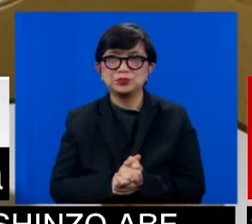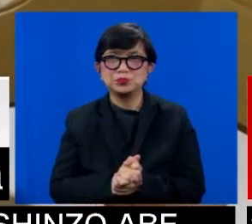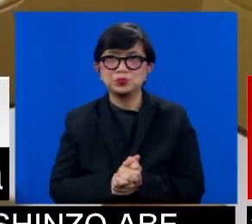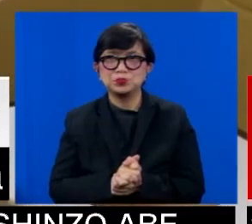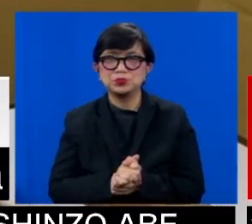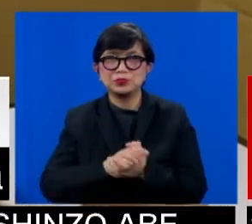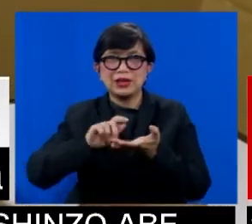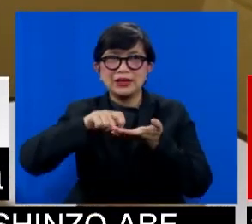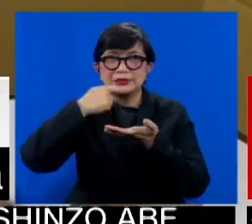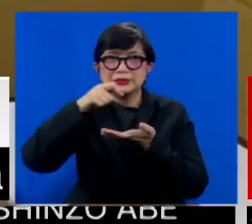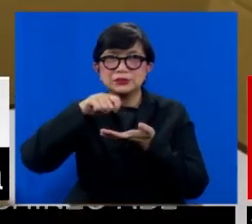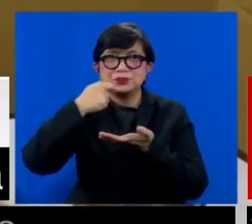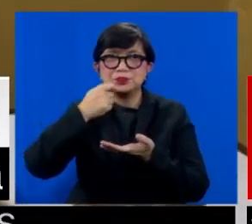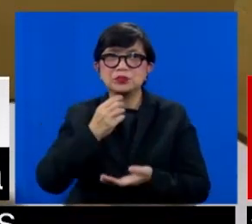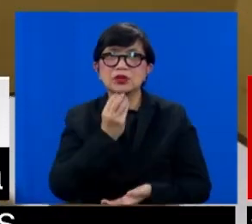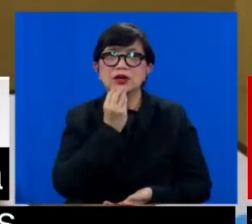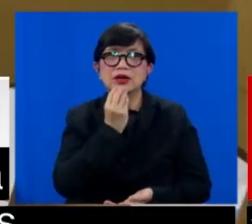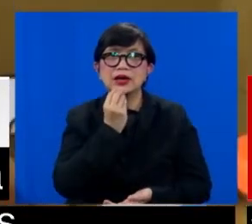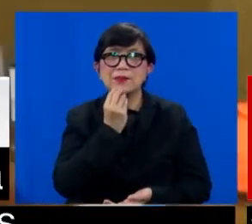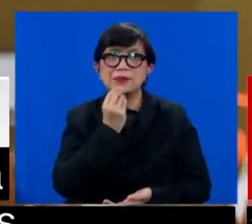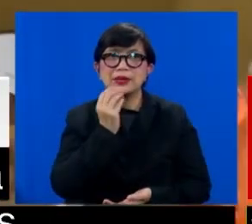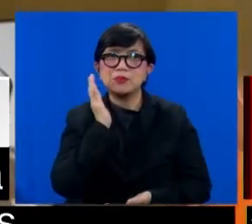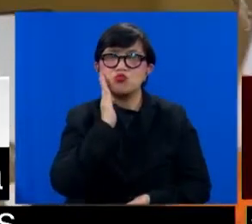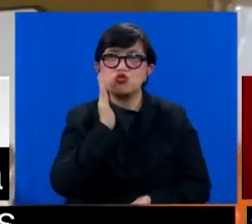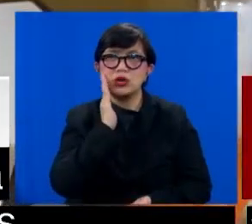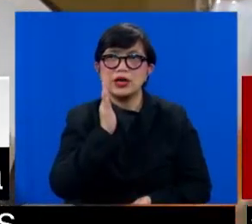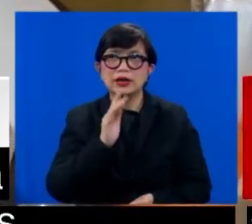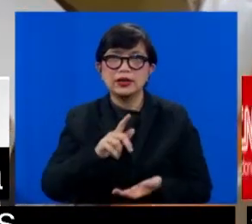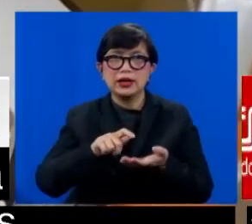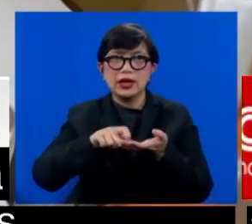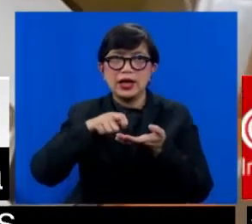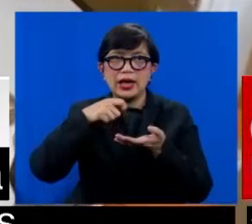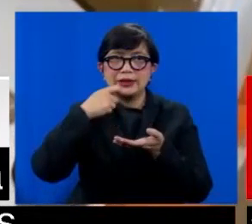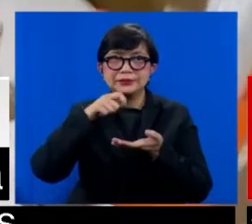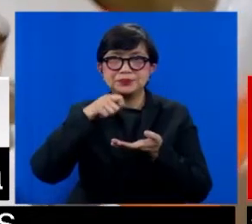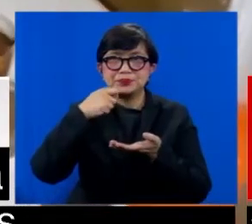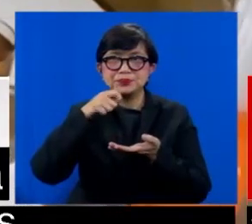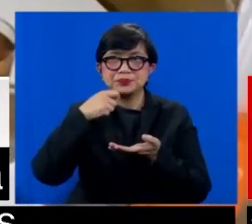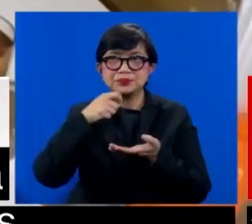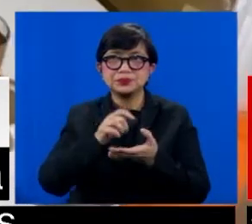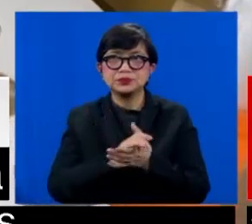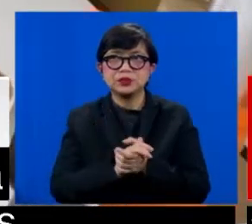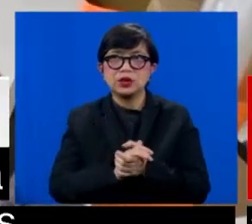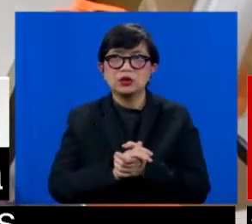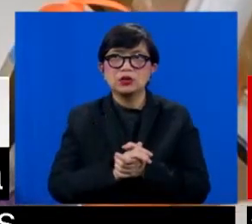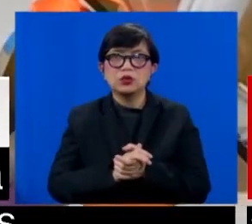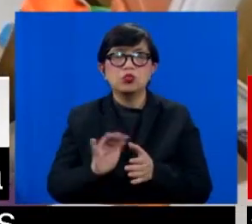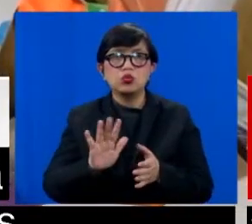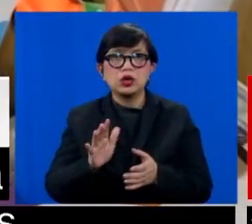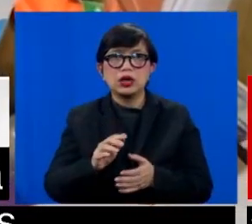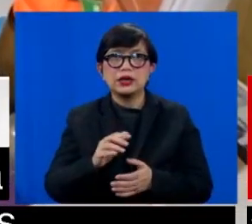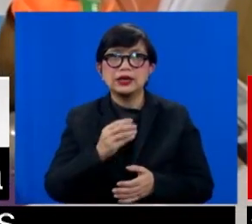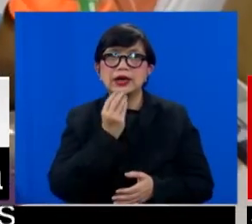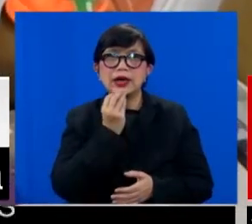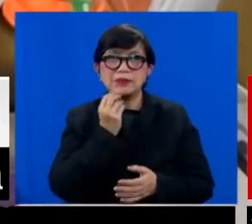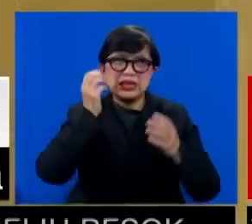Tipikal daging kambing yang memang masih muda. Dan juga bukan kambingnya dalam tanda kutip stres ya, dalam tanda kutip. Karena dagingnya empuk.